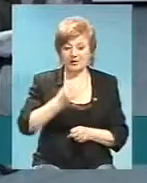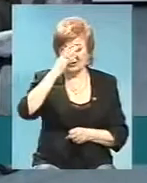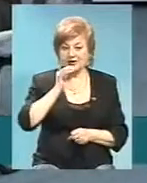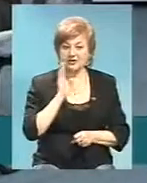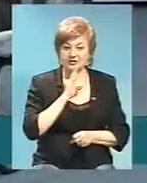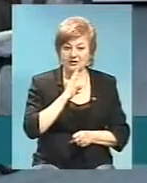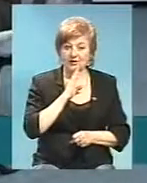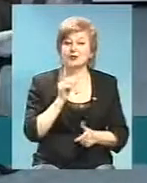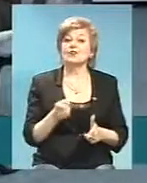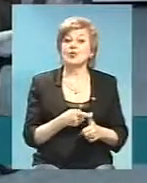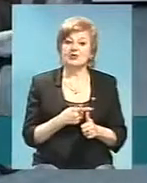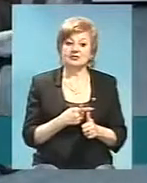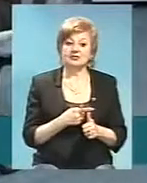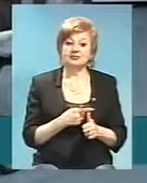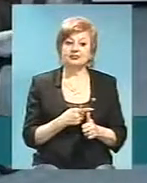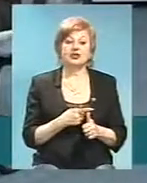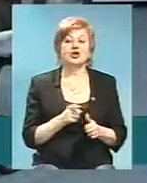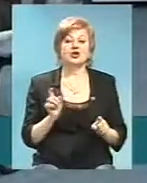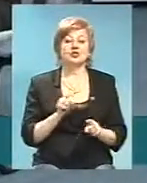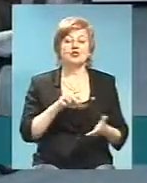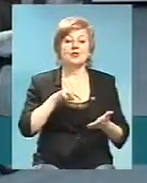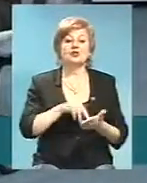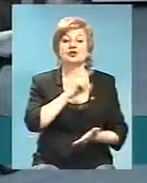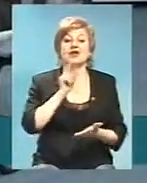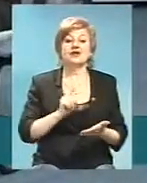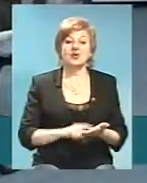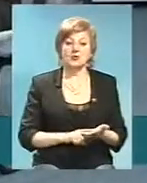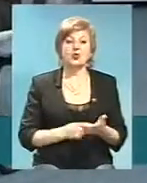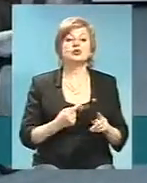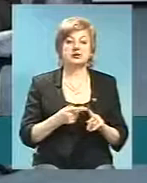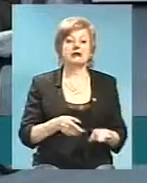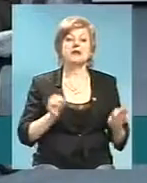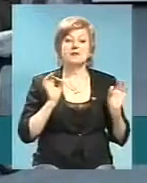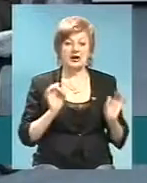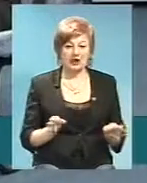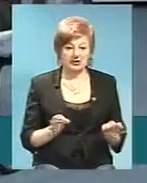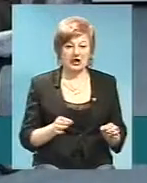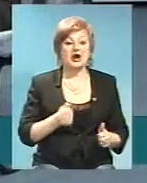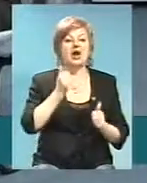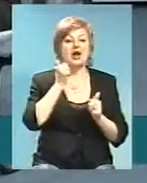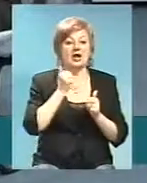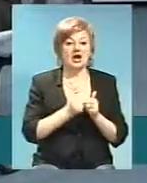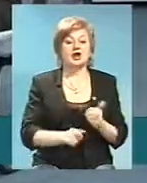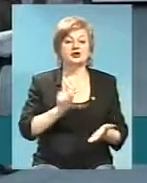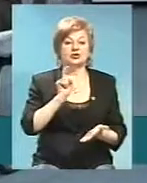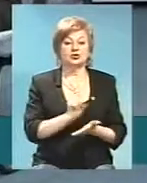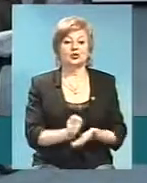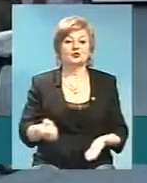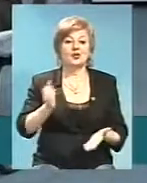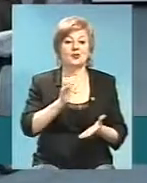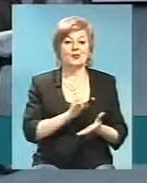Перше. Звісно, те, що ви поставили питання перше, це абсолютно вірно. Кожен має